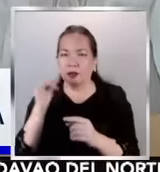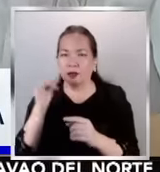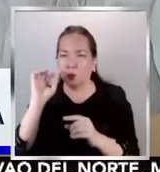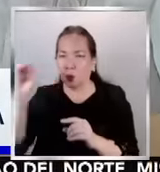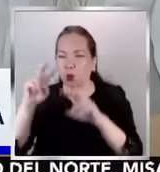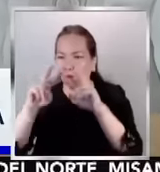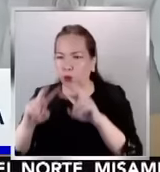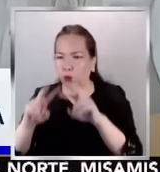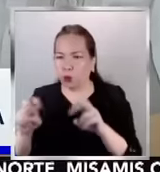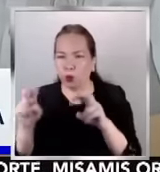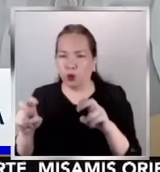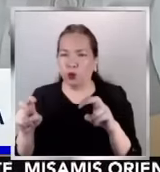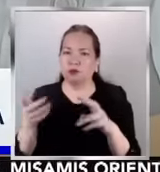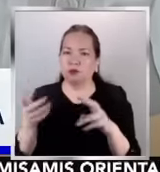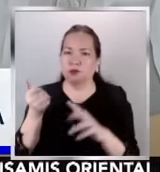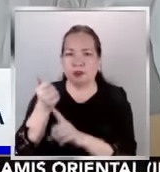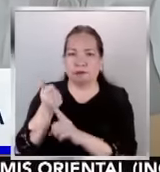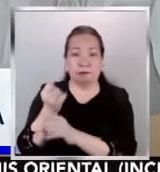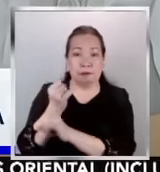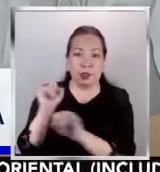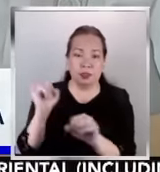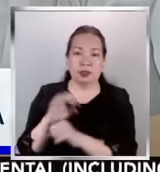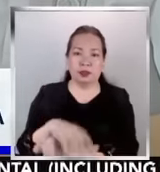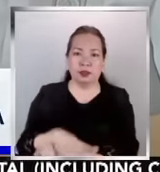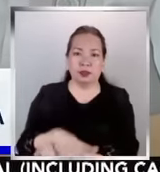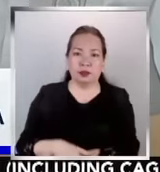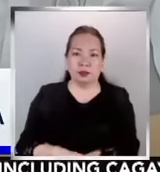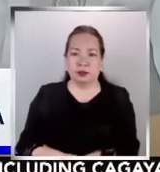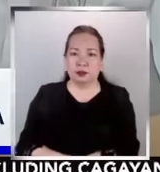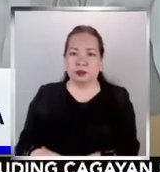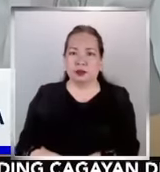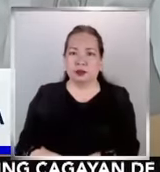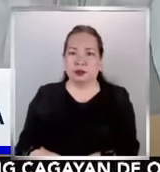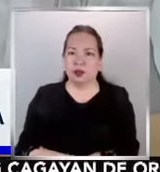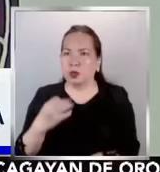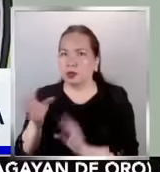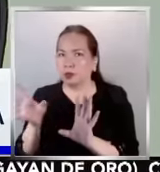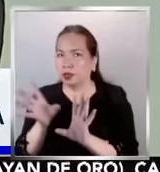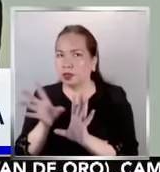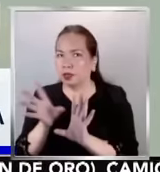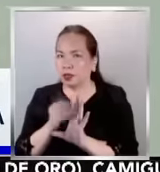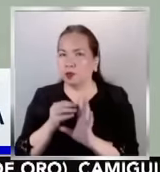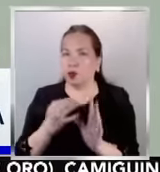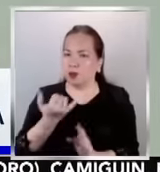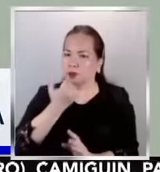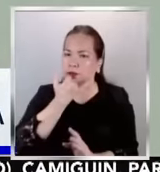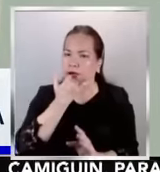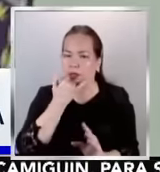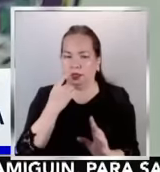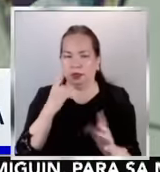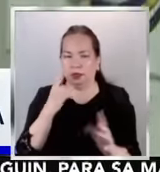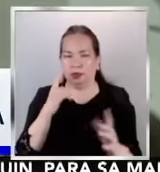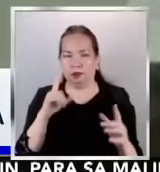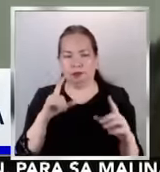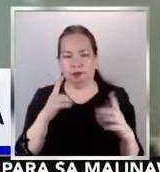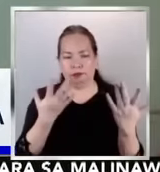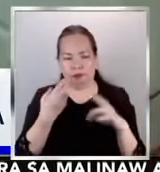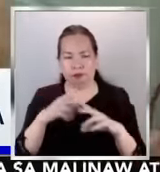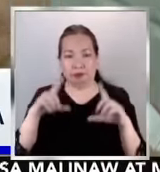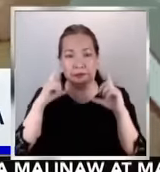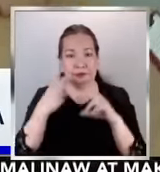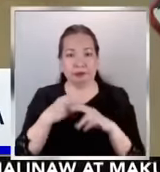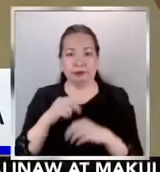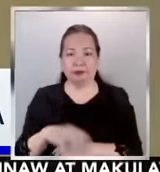part ah for ano Ma'am ah imitation and false representation sa pakikipagtulungan sa LTO